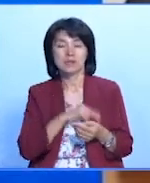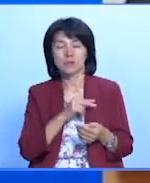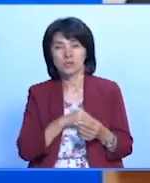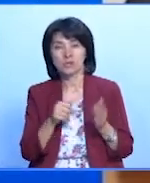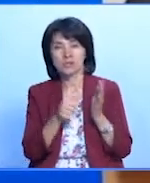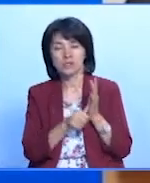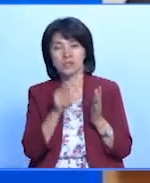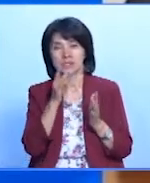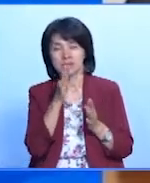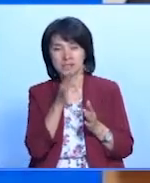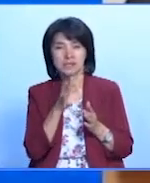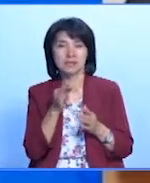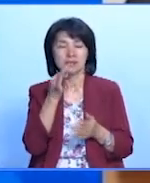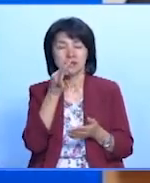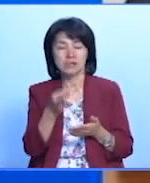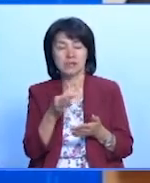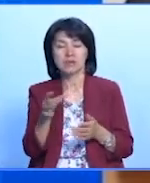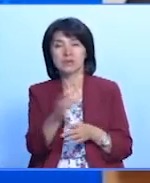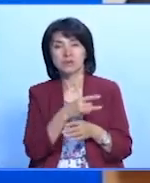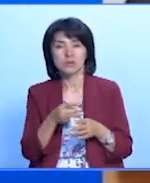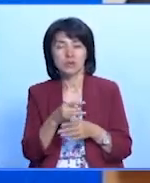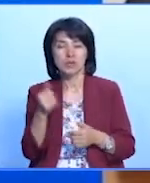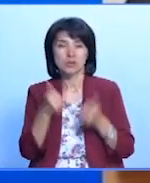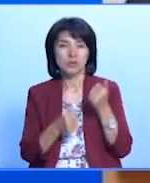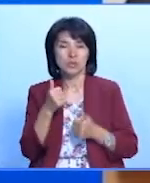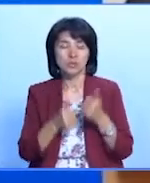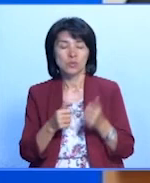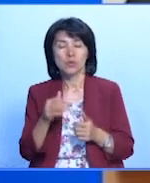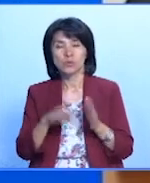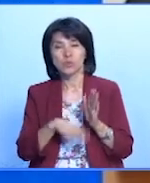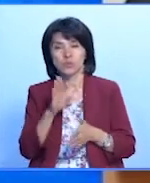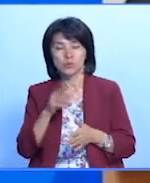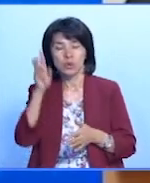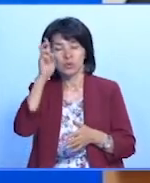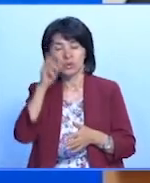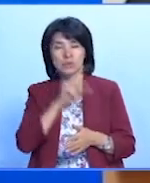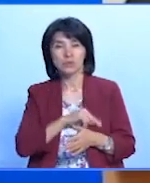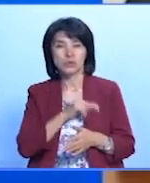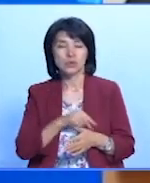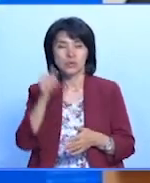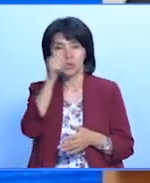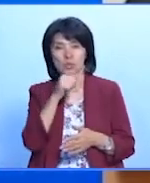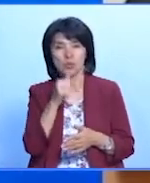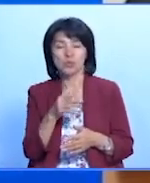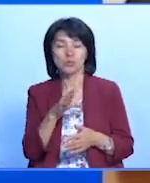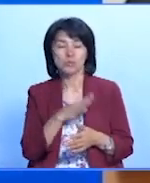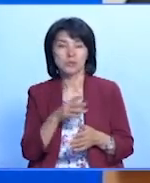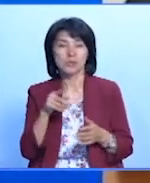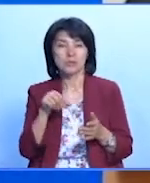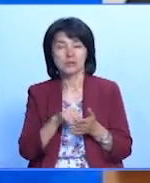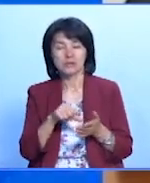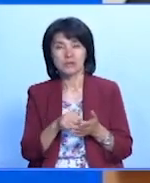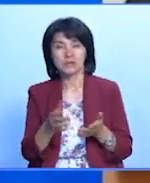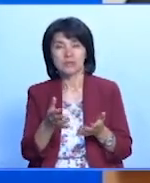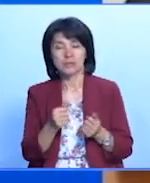лет отметим что в республиканском конкурсе лучше государственных служащих года в этом году принял участие 761 госслужащий со